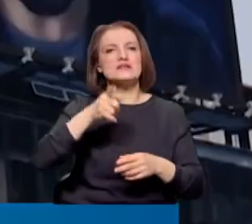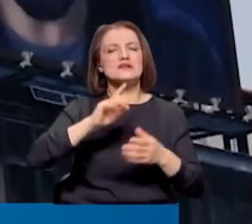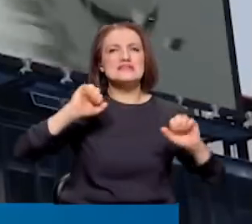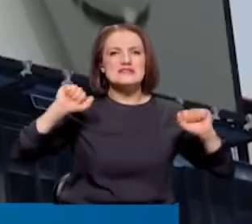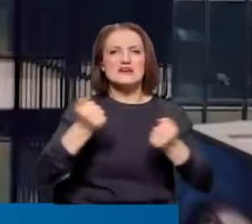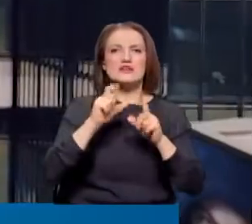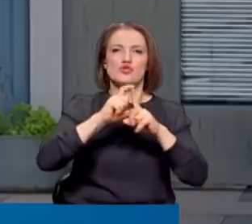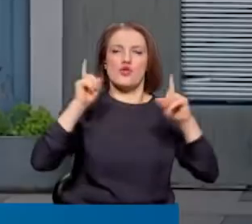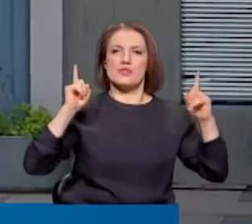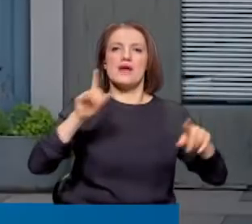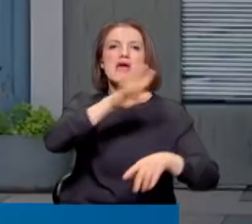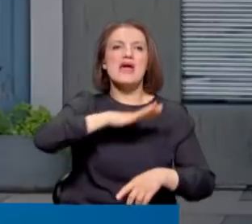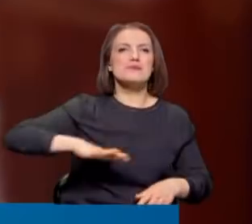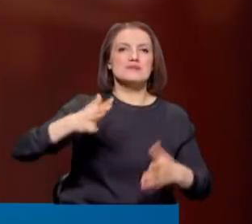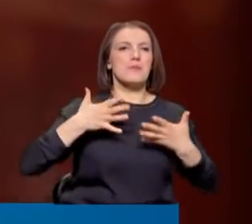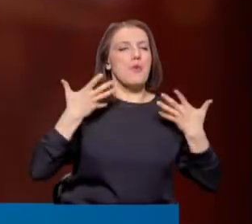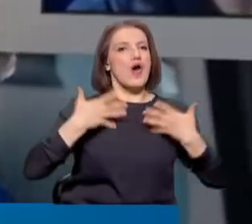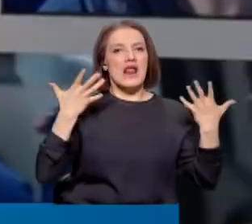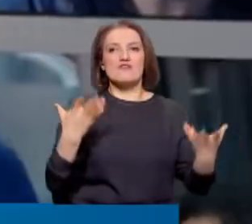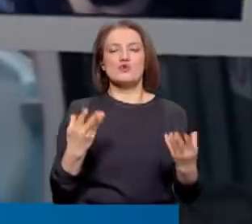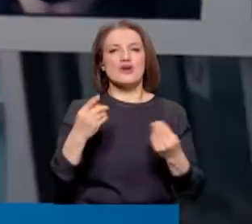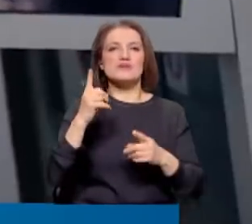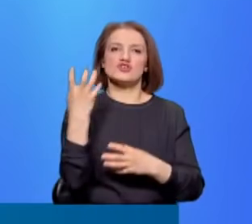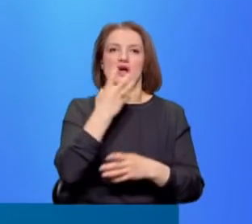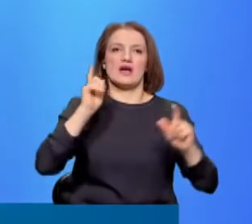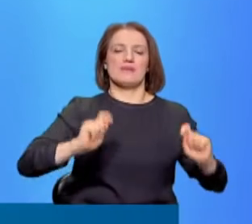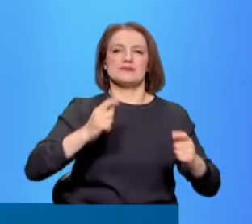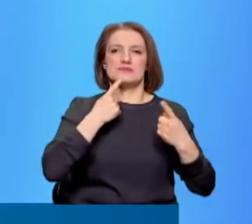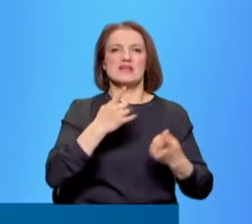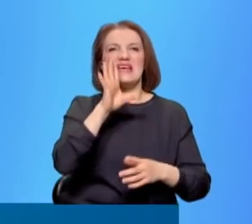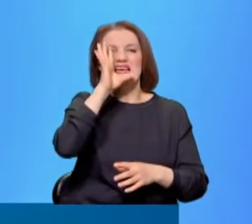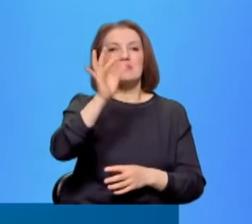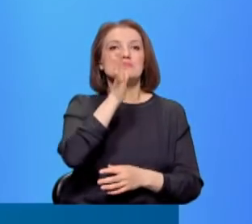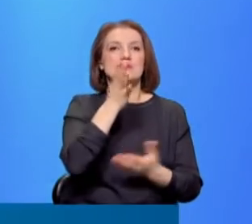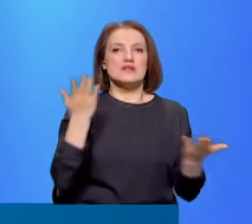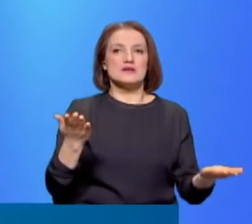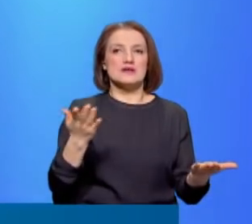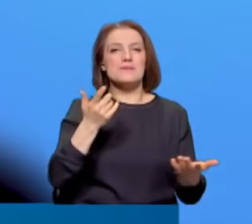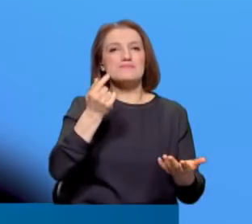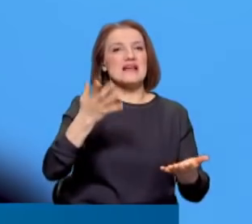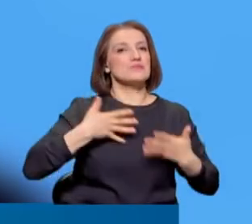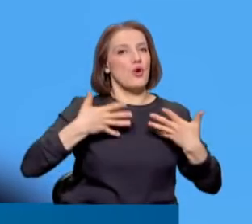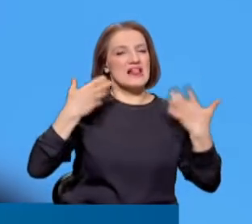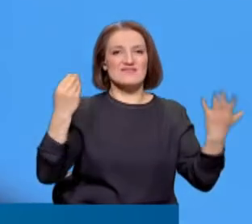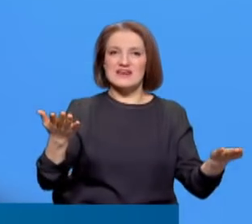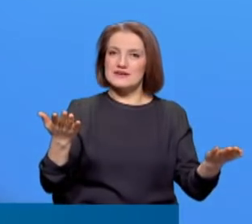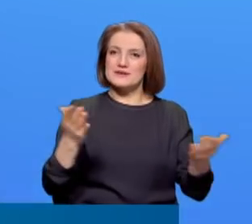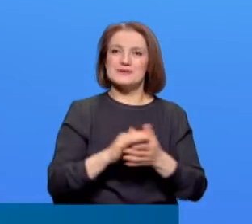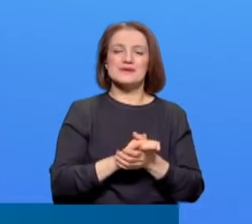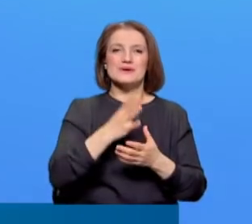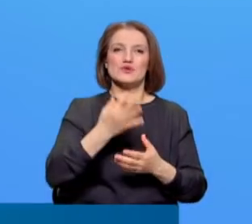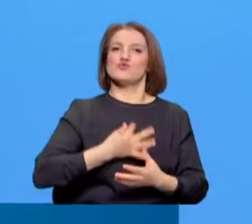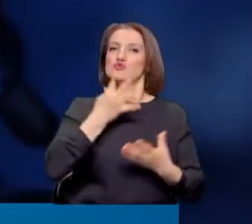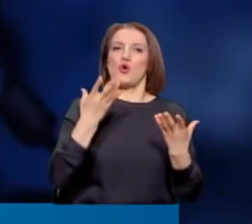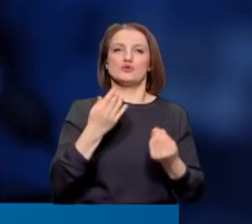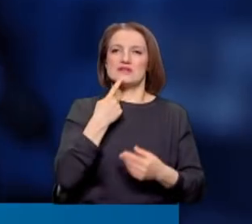sıkıntılı dönemde hepimize Moral verecek bir şarkıya O kimdir Belki biraz teselli eder moral verir